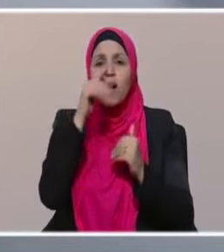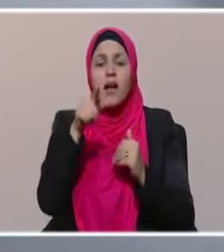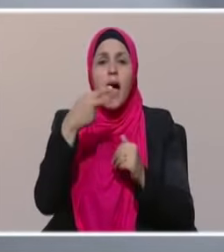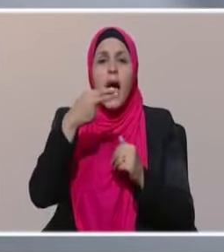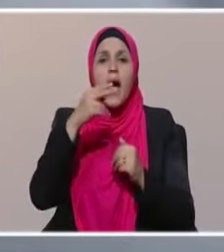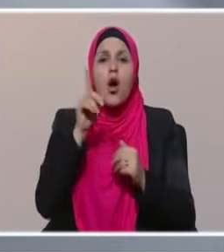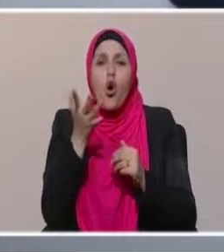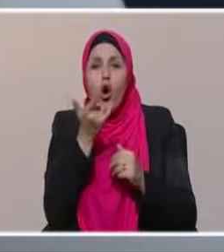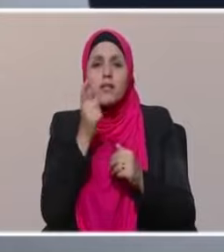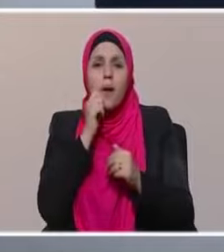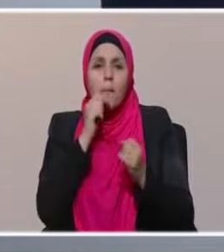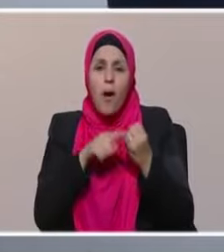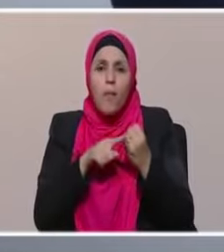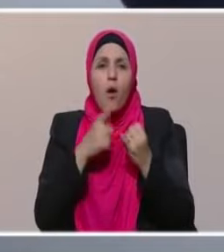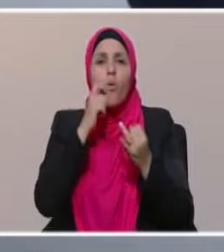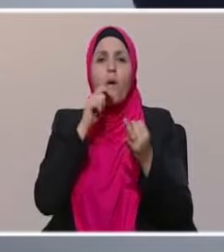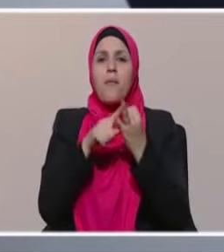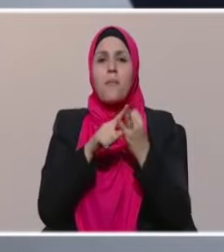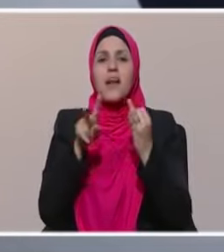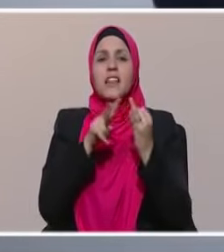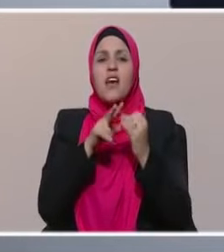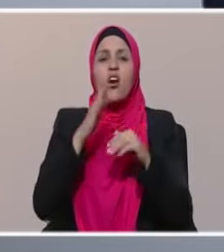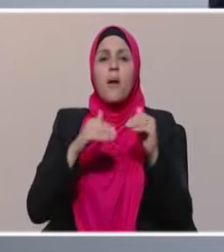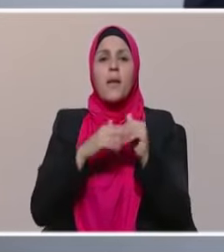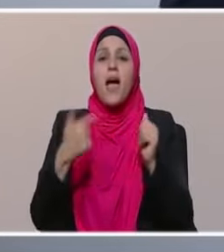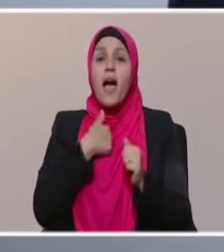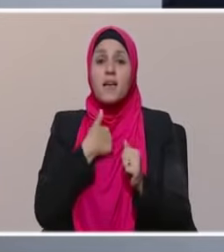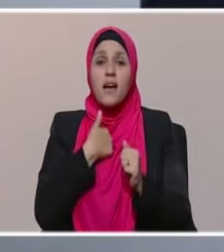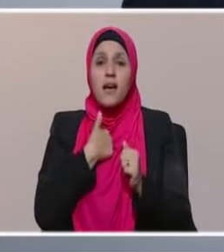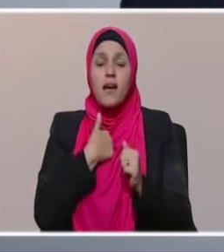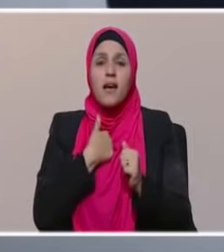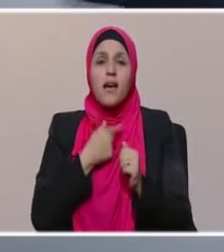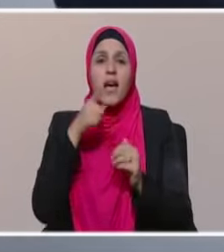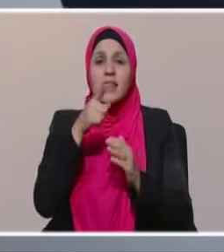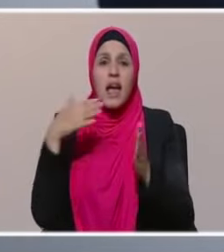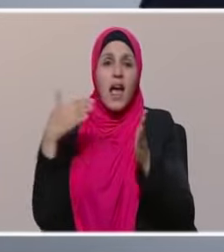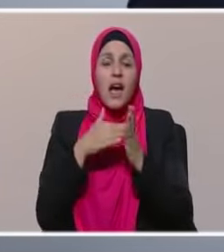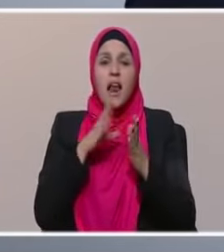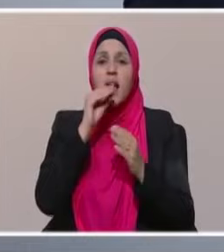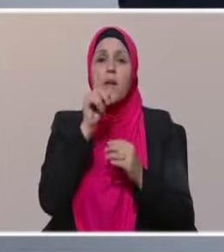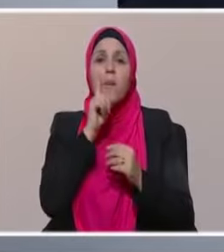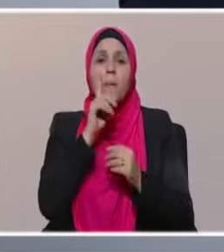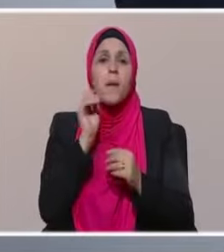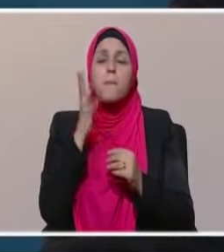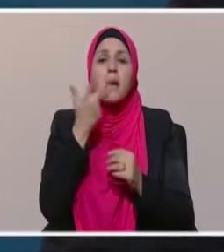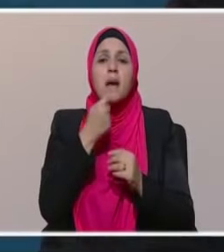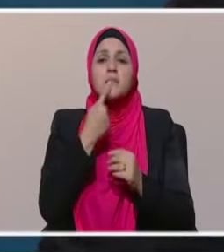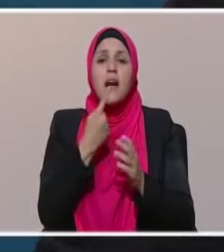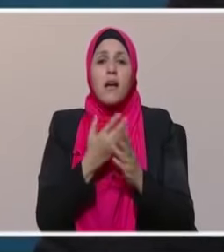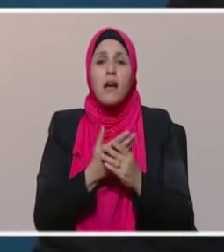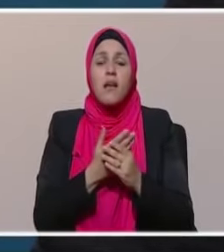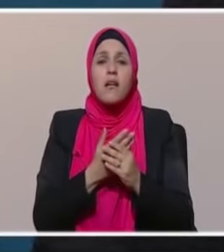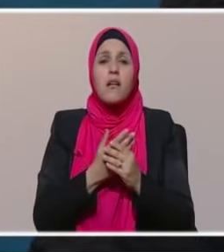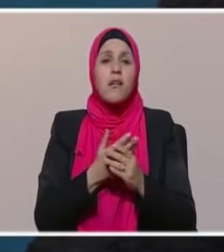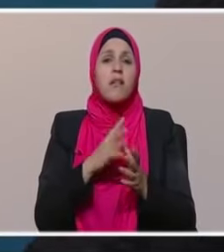عمتي اخت والدي ووالدي. لكن انا ما لكن يعني انت اخر مره كلمت امك امتى؟ كان من كام سنه؟